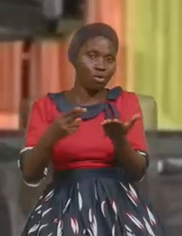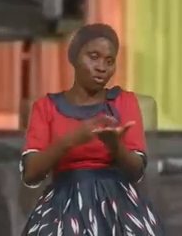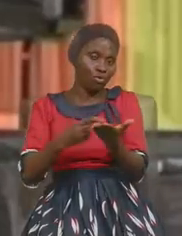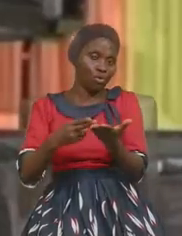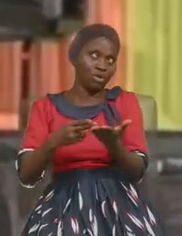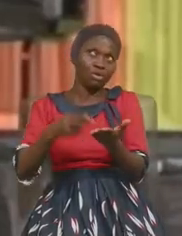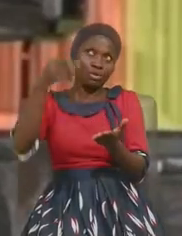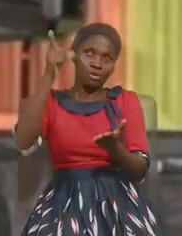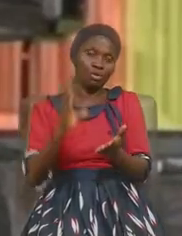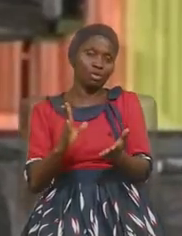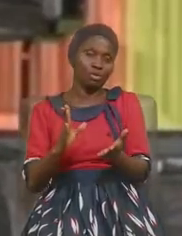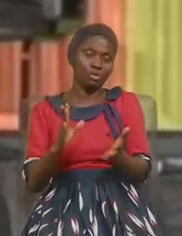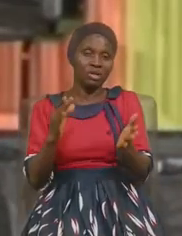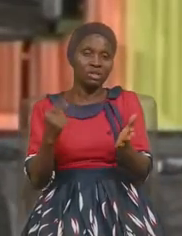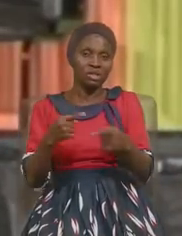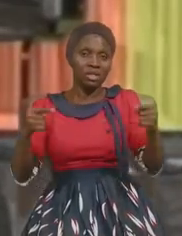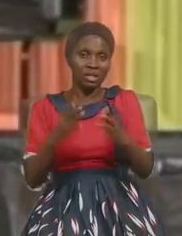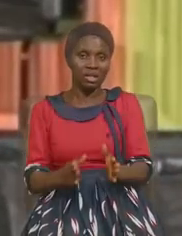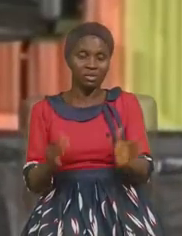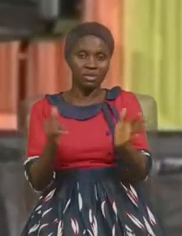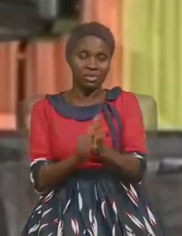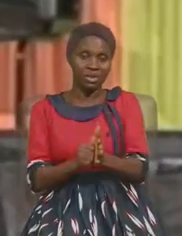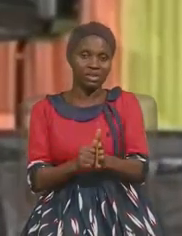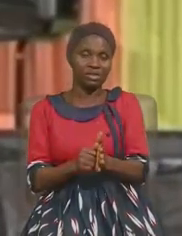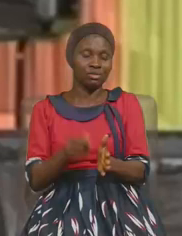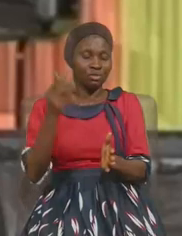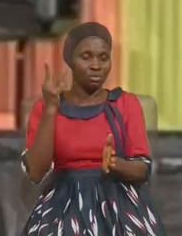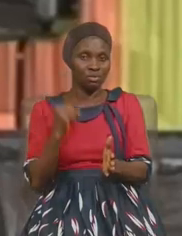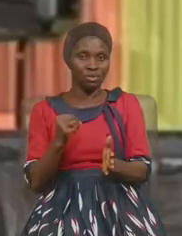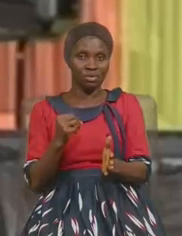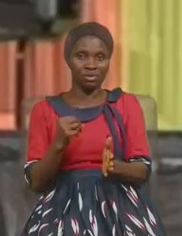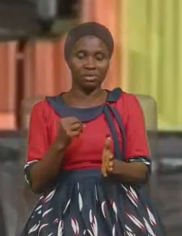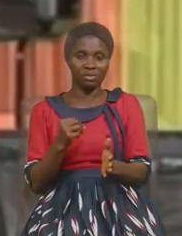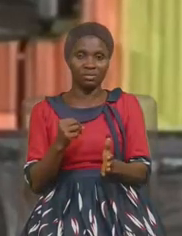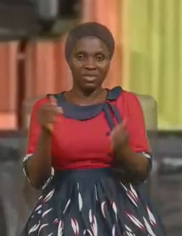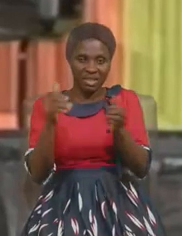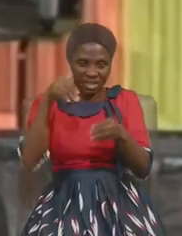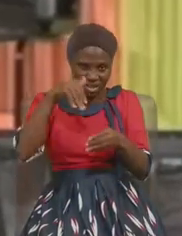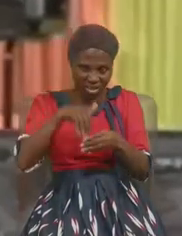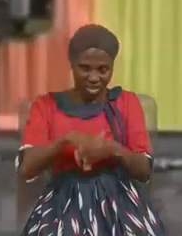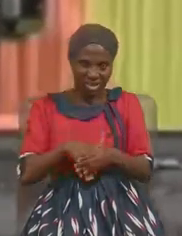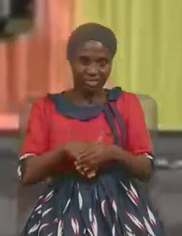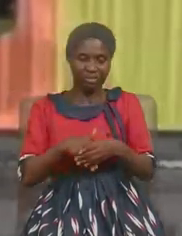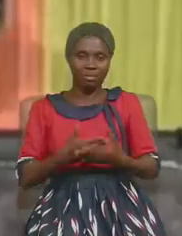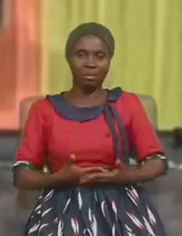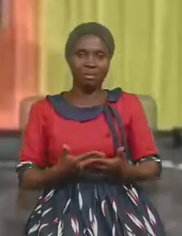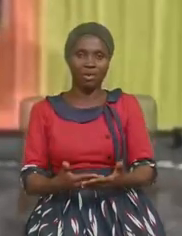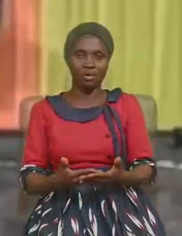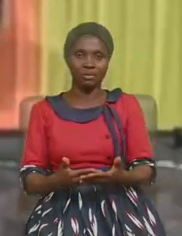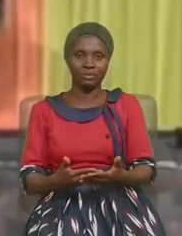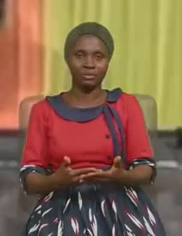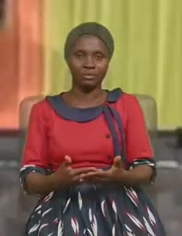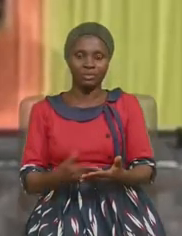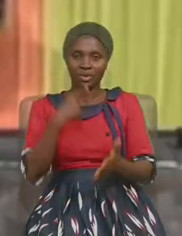innée, l'inimitié qui causait la crainte, parce qu'il sait que Dieu est un Dieu de jugement. Et dit,